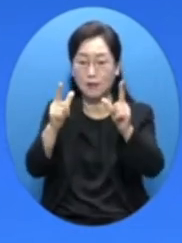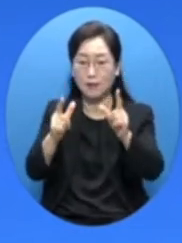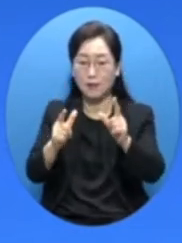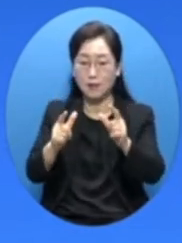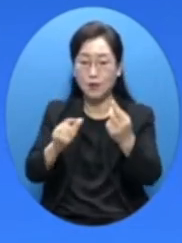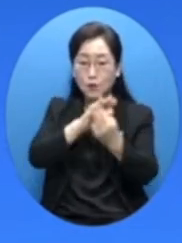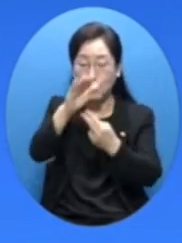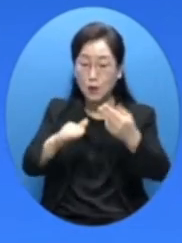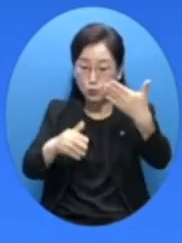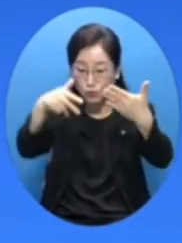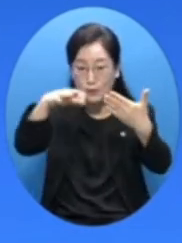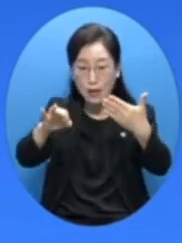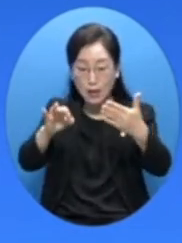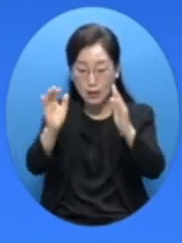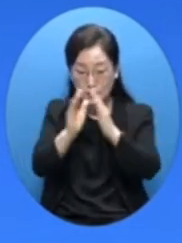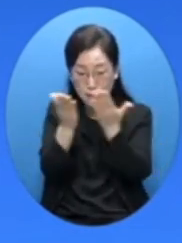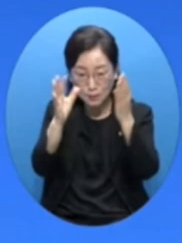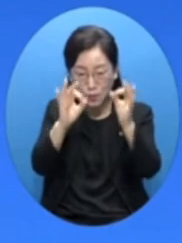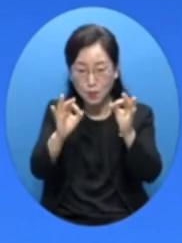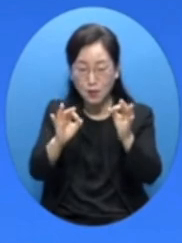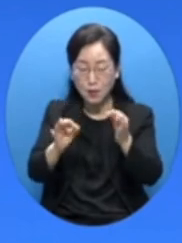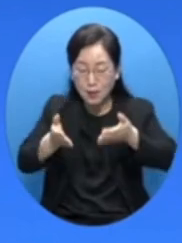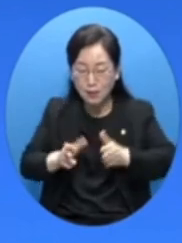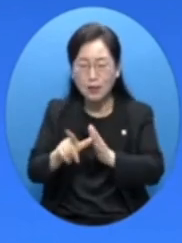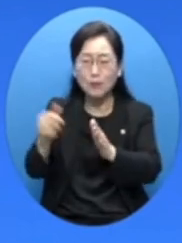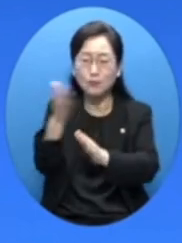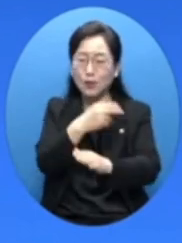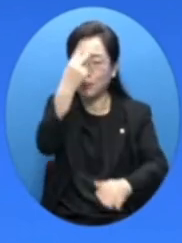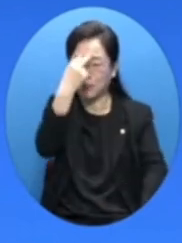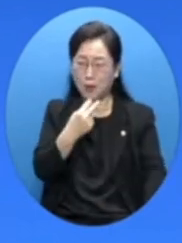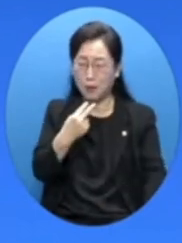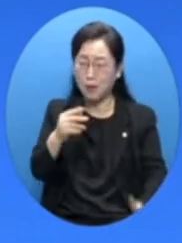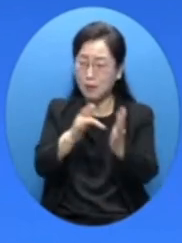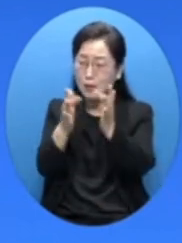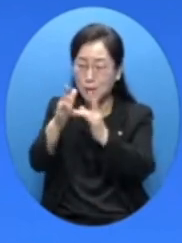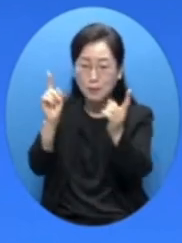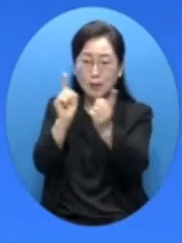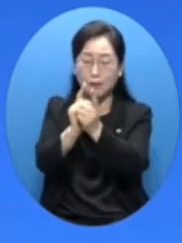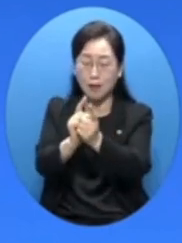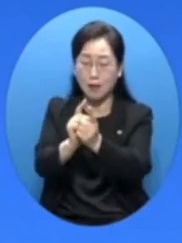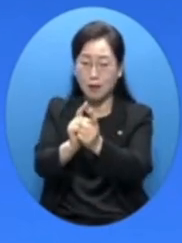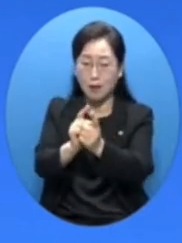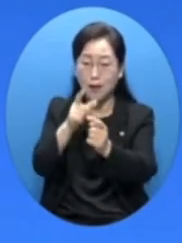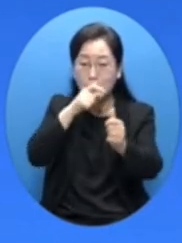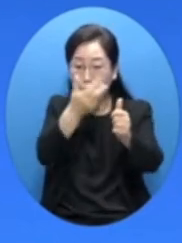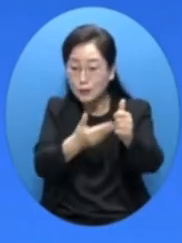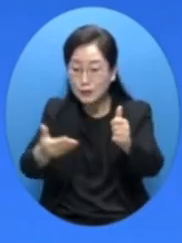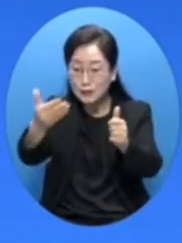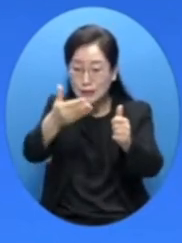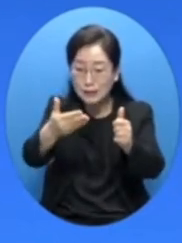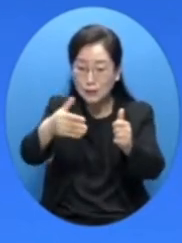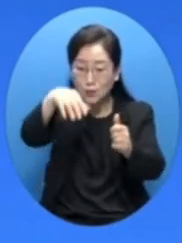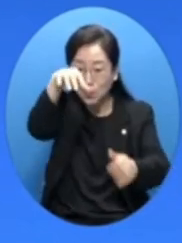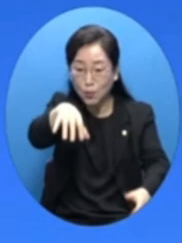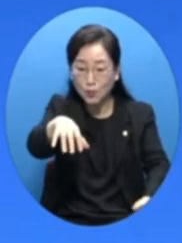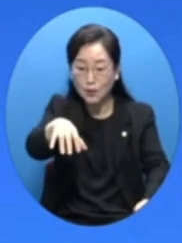요한복음 9장을 보면 날 때부터 앞을 보지 못하는 맹인이 예수를 만나서 실나무에 가서 그